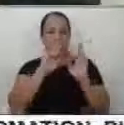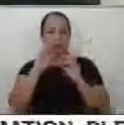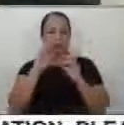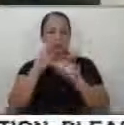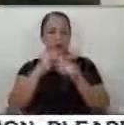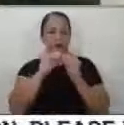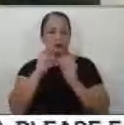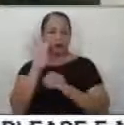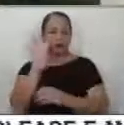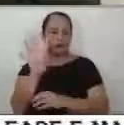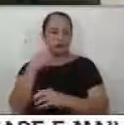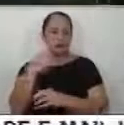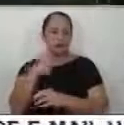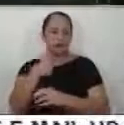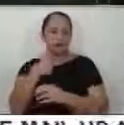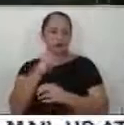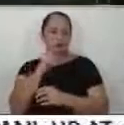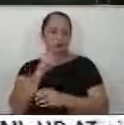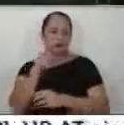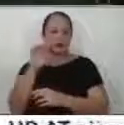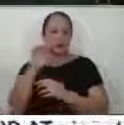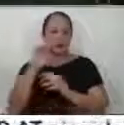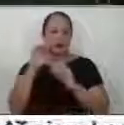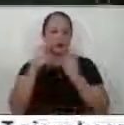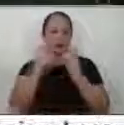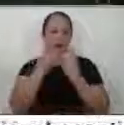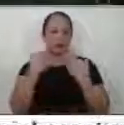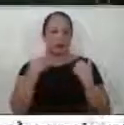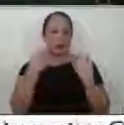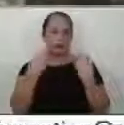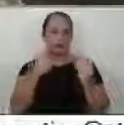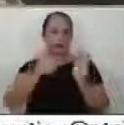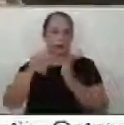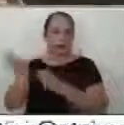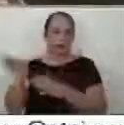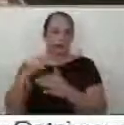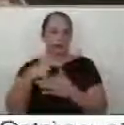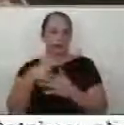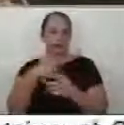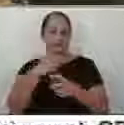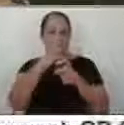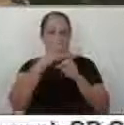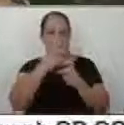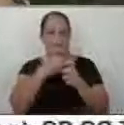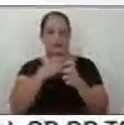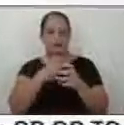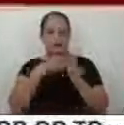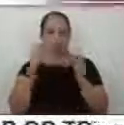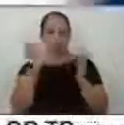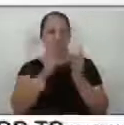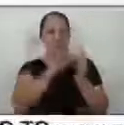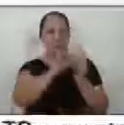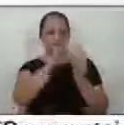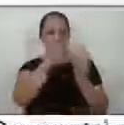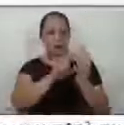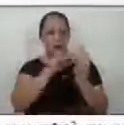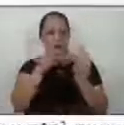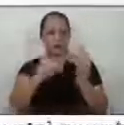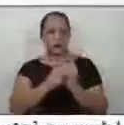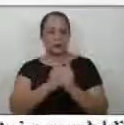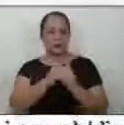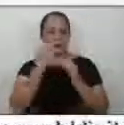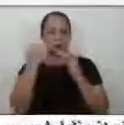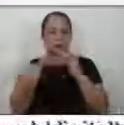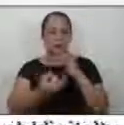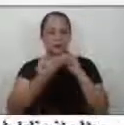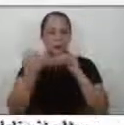Pero ano nga ba ang naging batayan ng Department of Health sa pagtukoy ng alert level classification sa National Capital Region? Sa ngayon, itinuturing na high risk